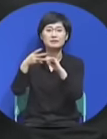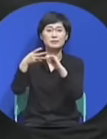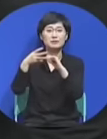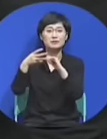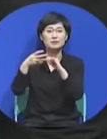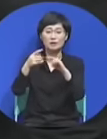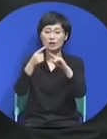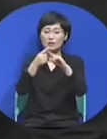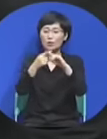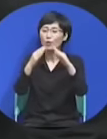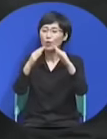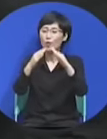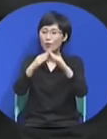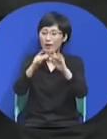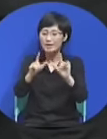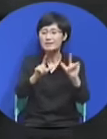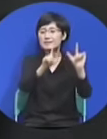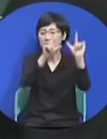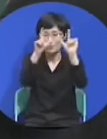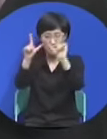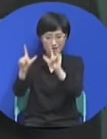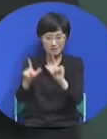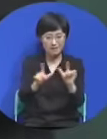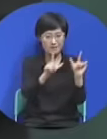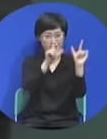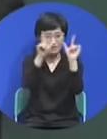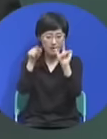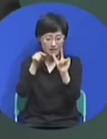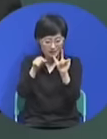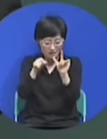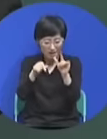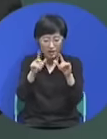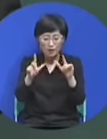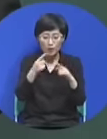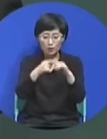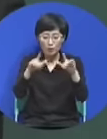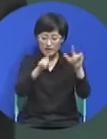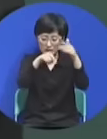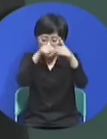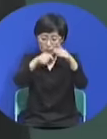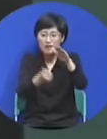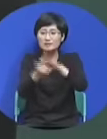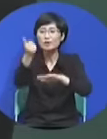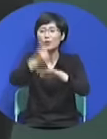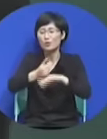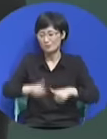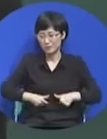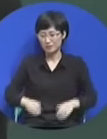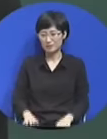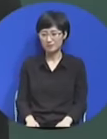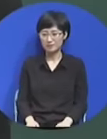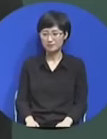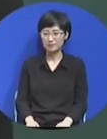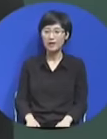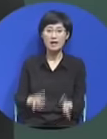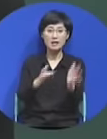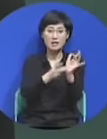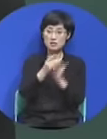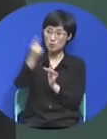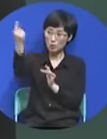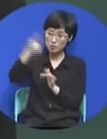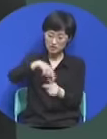교회 생활이죠. 还有是教会生活. 이걸로 성공 다 할 수 있어요. 靠着这个应该能够样样都成功. 이걸 가장 먼저 가르친